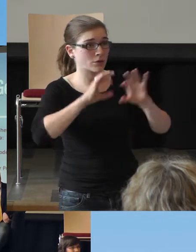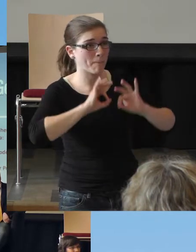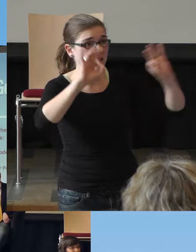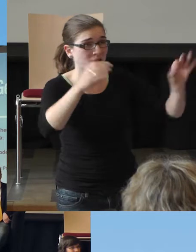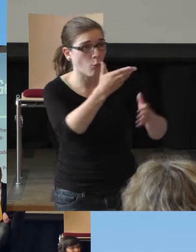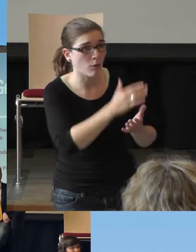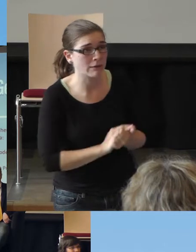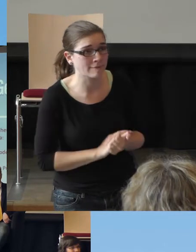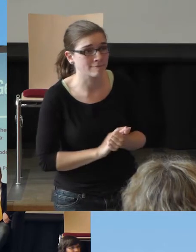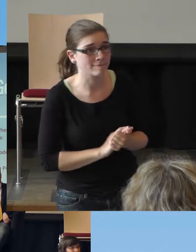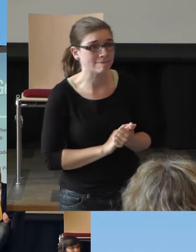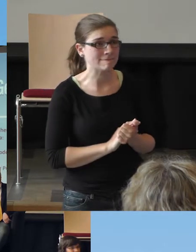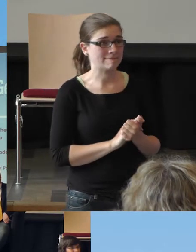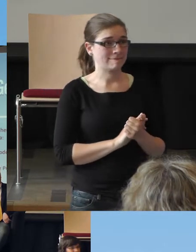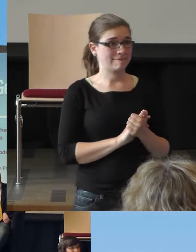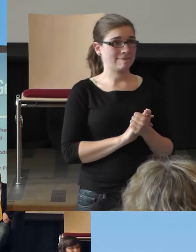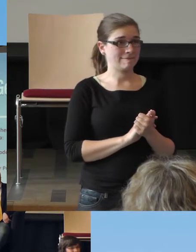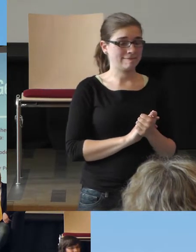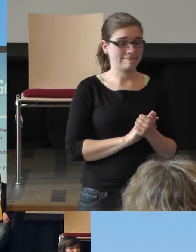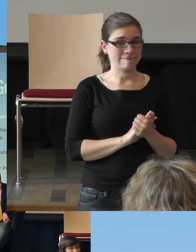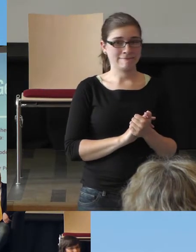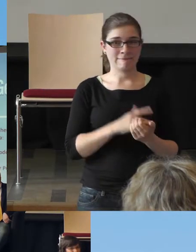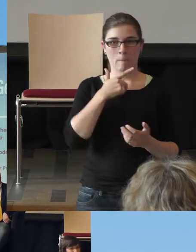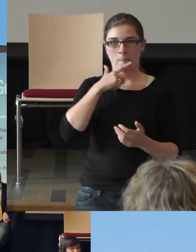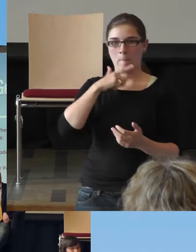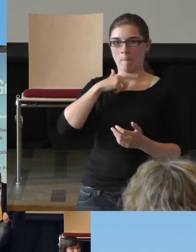So, jetzt komme ich mal hier durch, Entschuldigung.